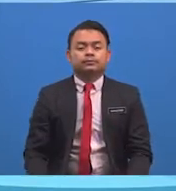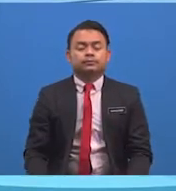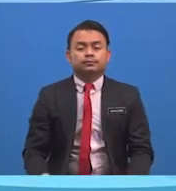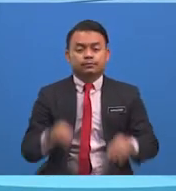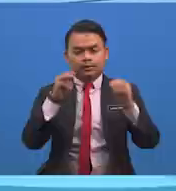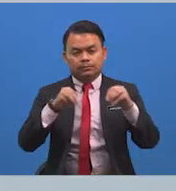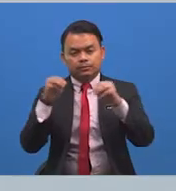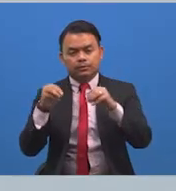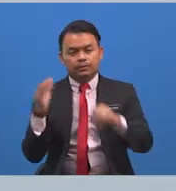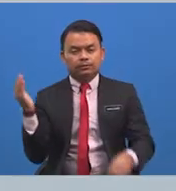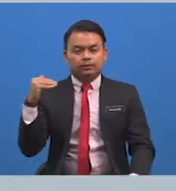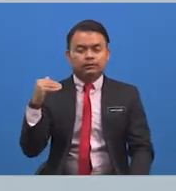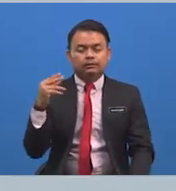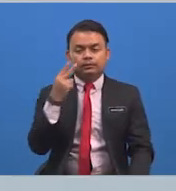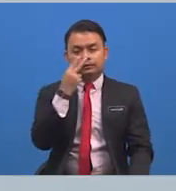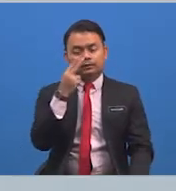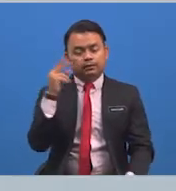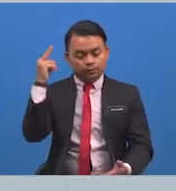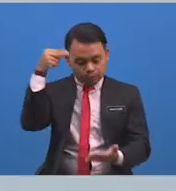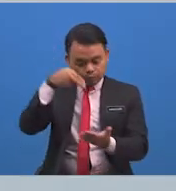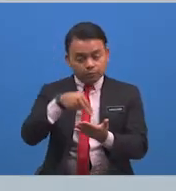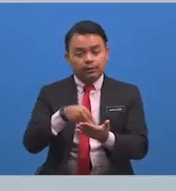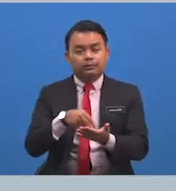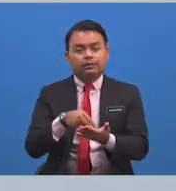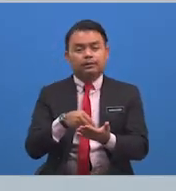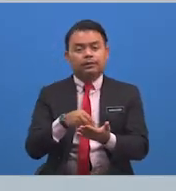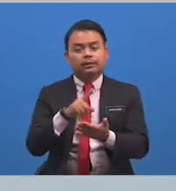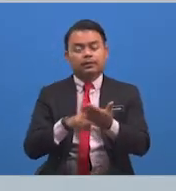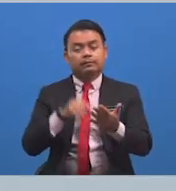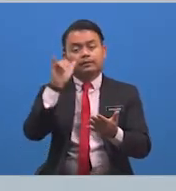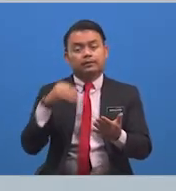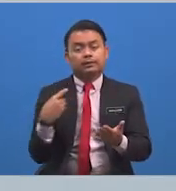Murid-murid, mari kita imbas kembali pelajaran hari ini.